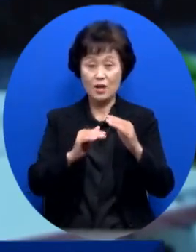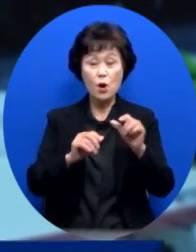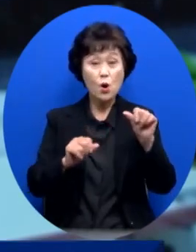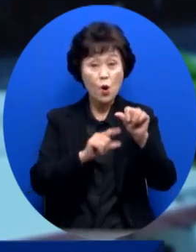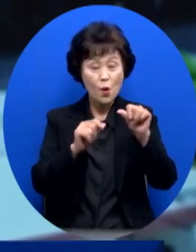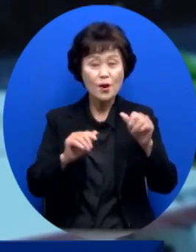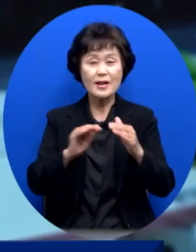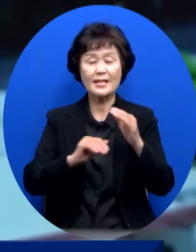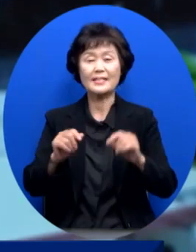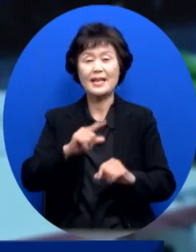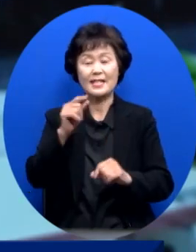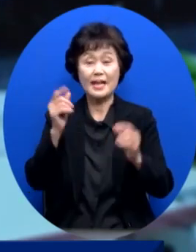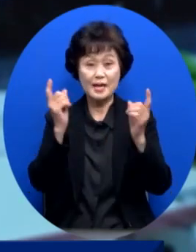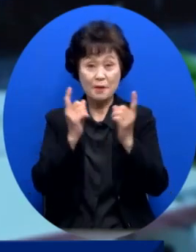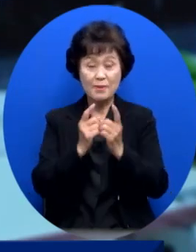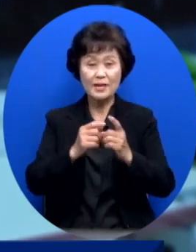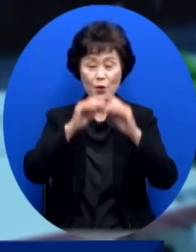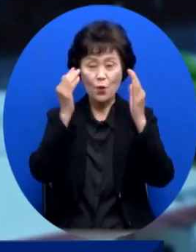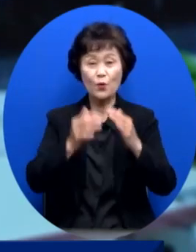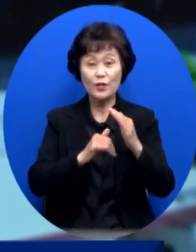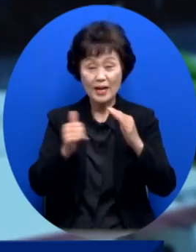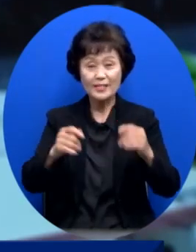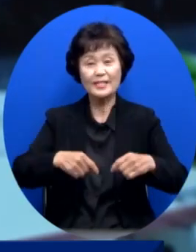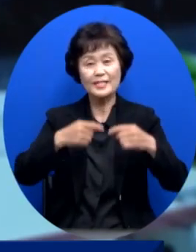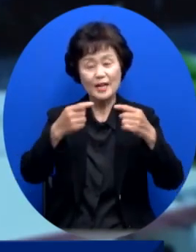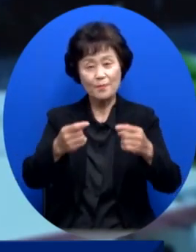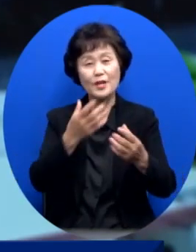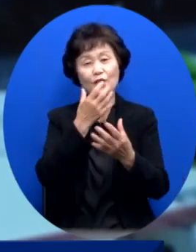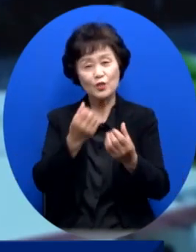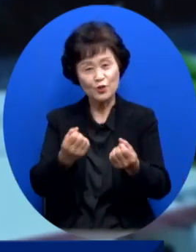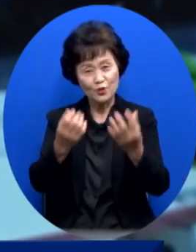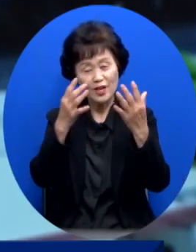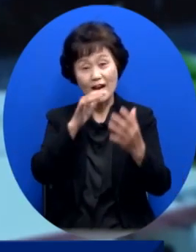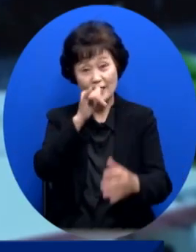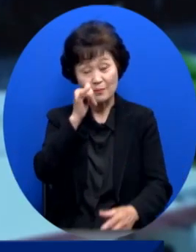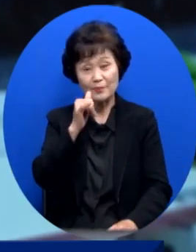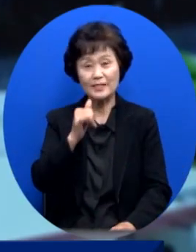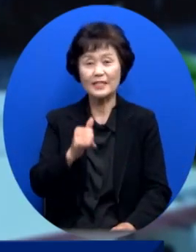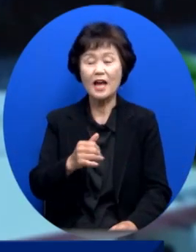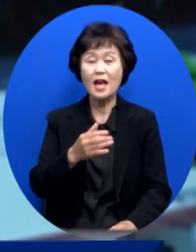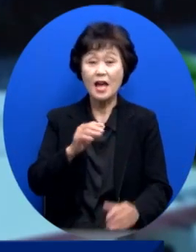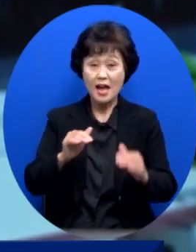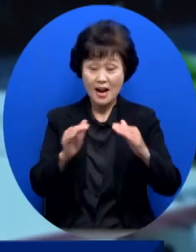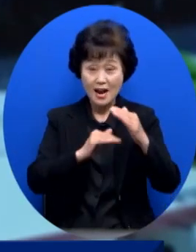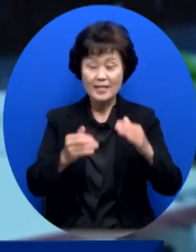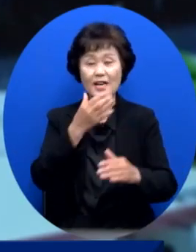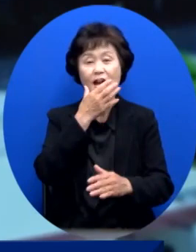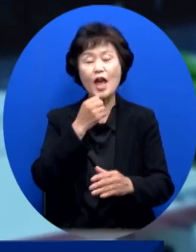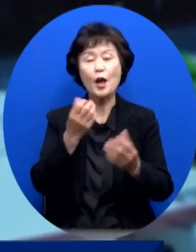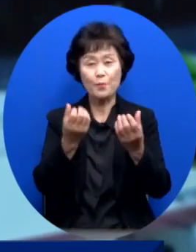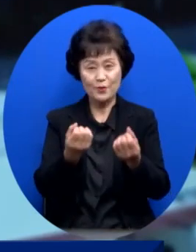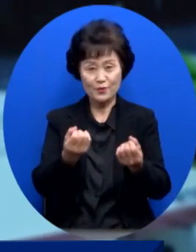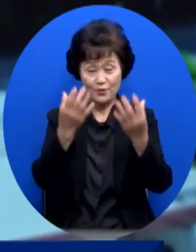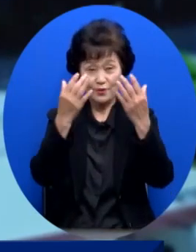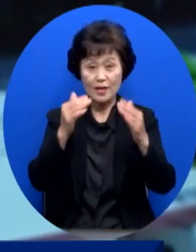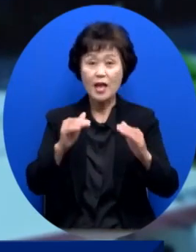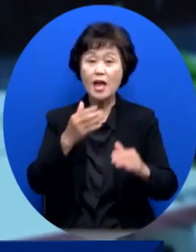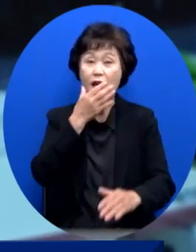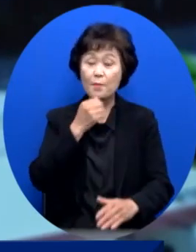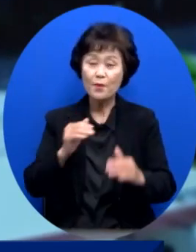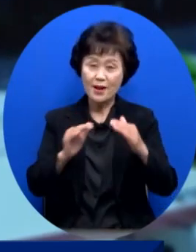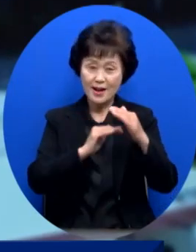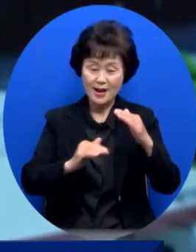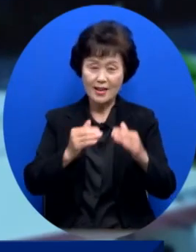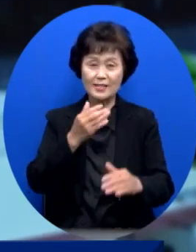맞아 온 가족이 참여하는 축제가 있습니다. 원주 중부교회가 마련한 가정 행복 축제인데요. 행복한 가정,